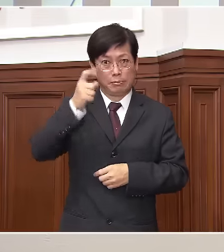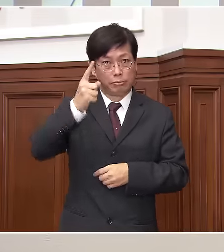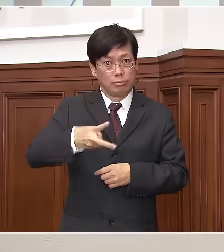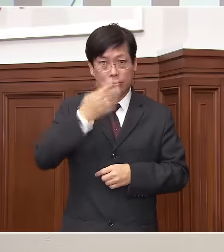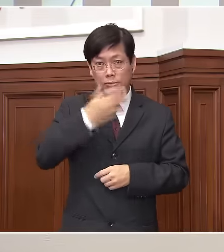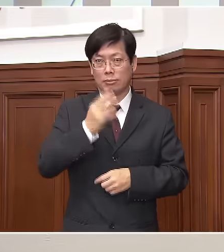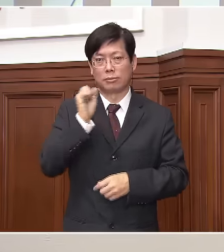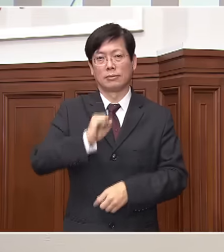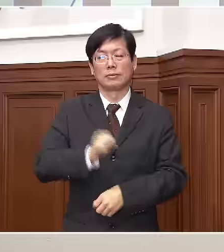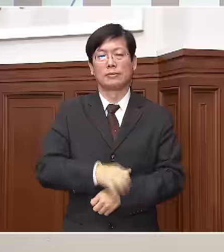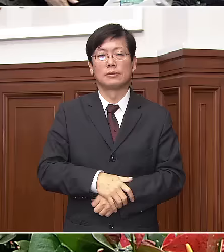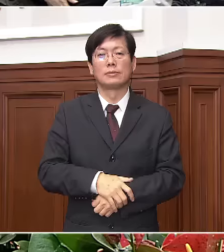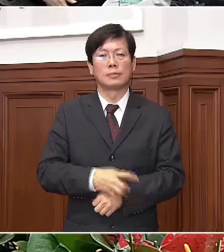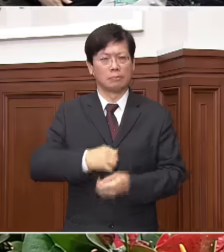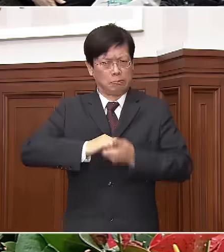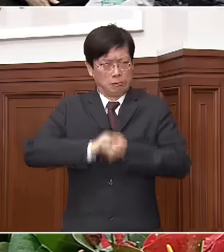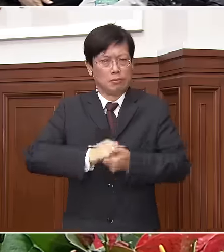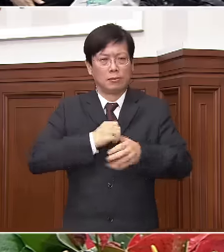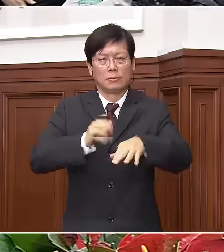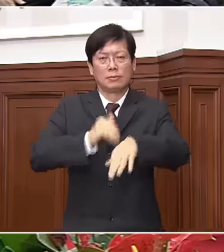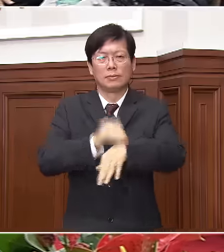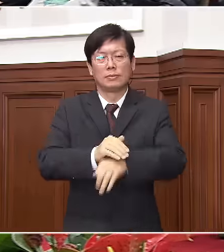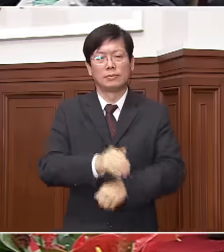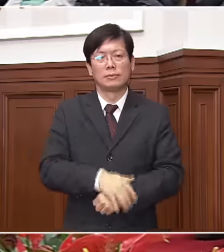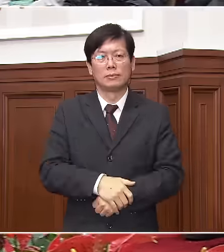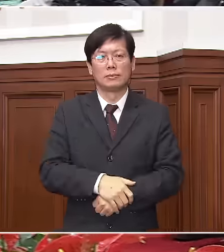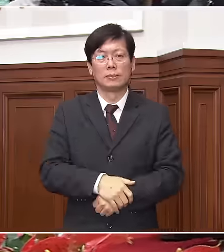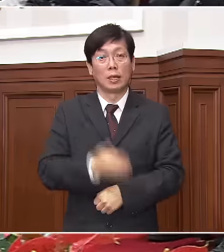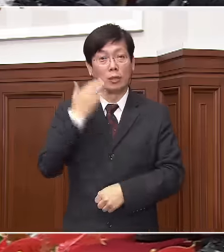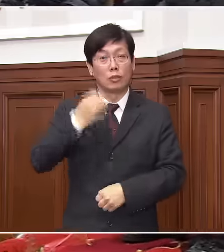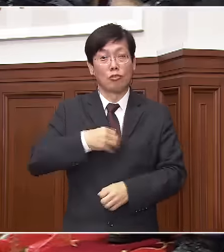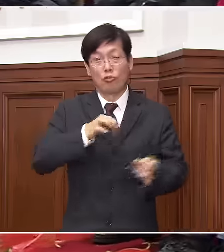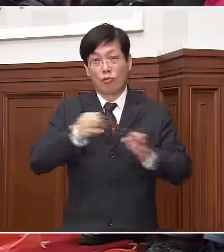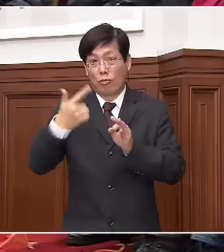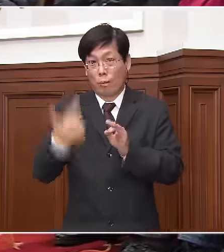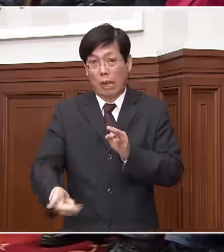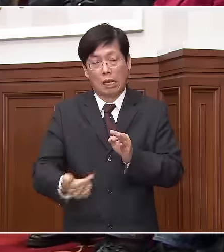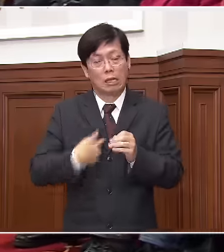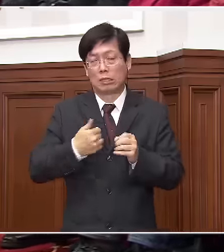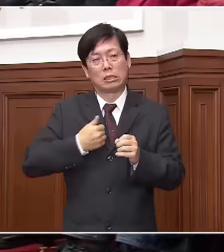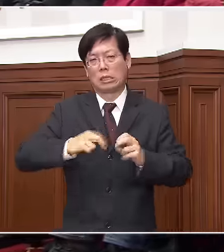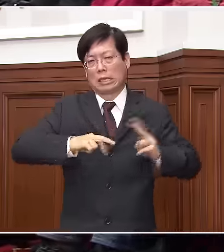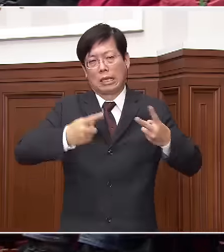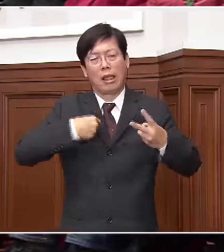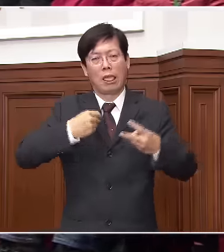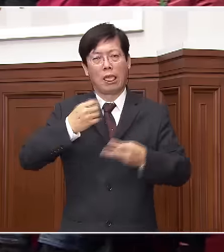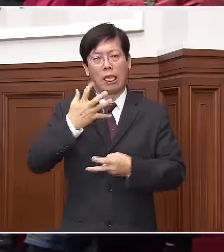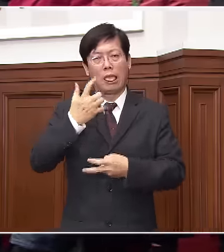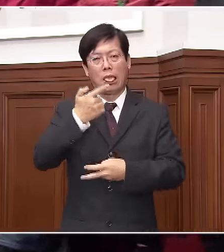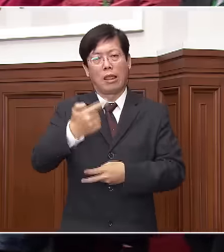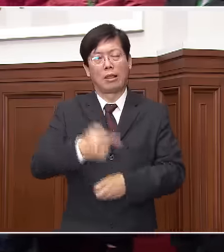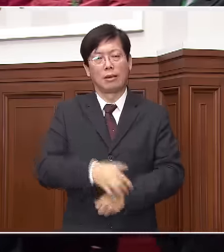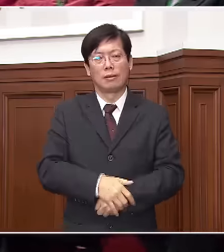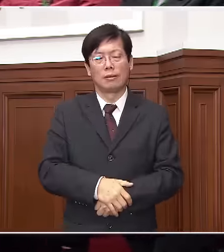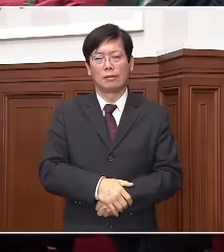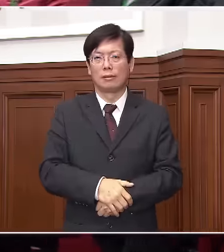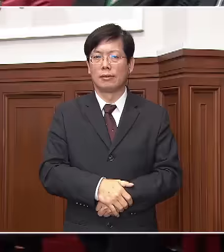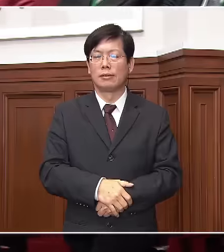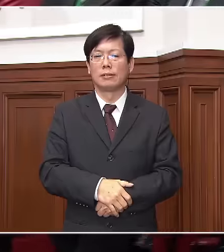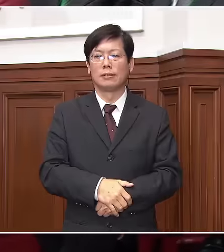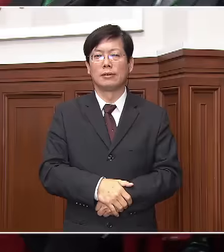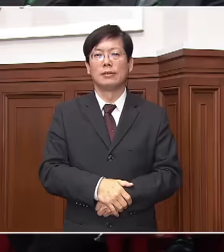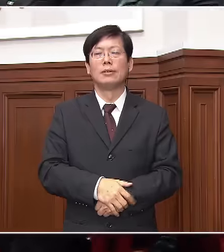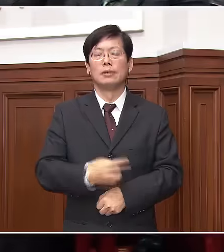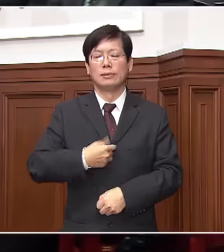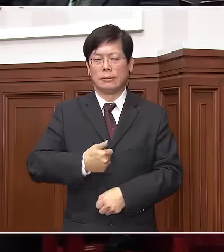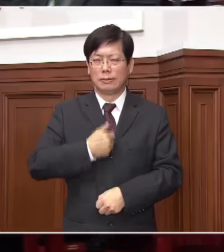失败，我们一定要成功。越晚改，改起来就越痛。在这里，我